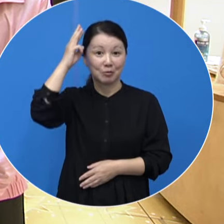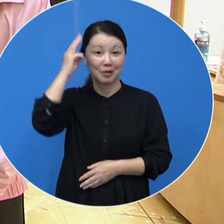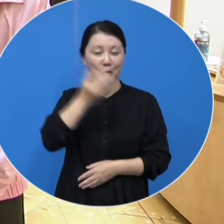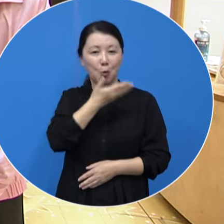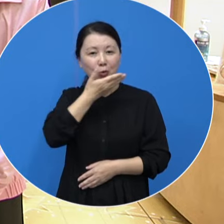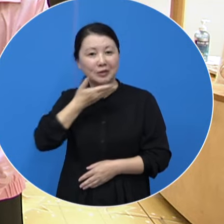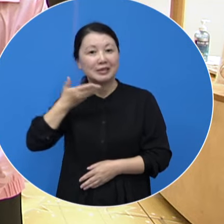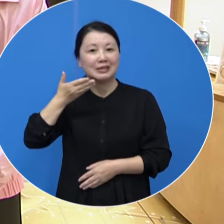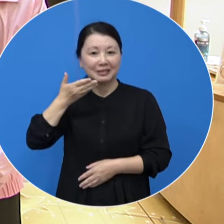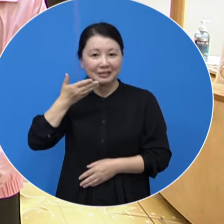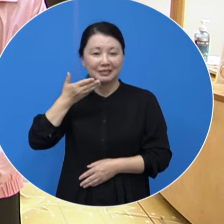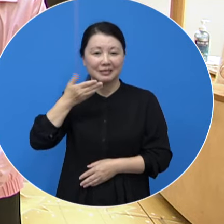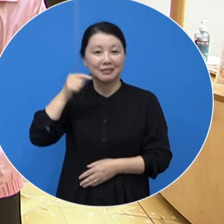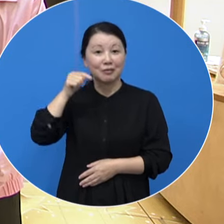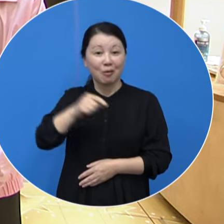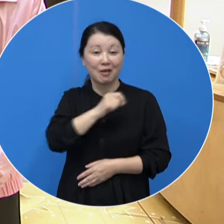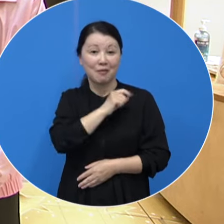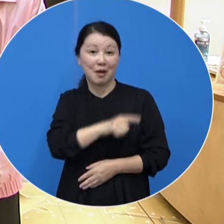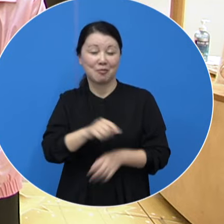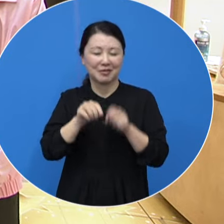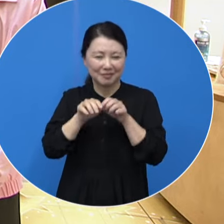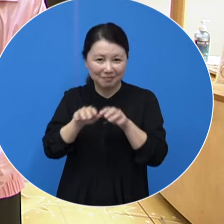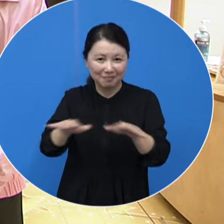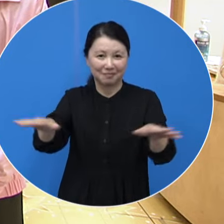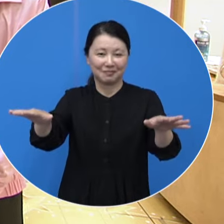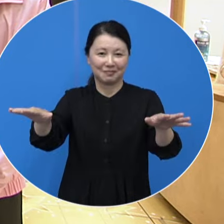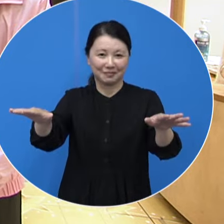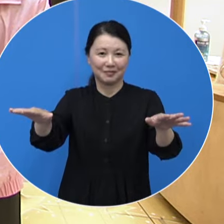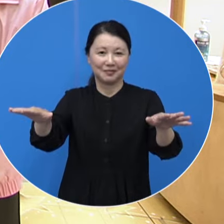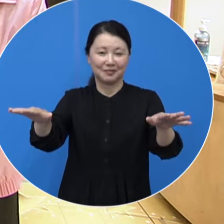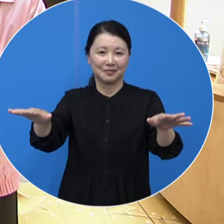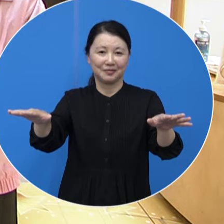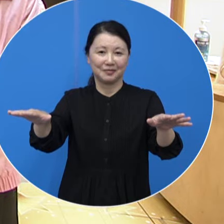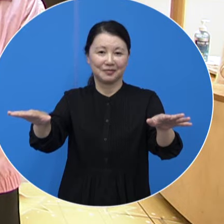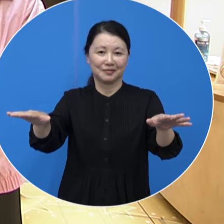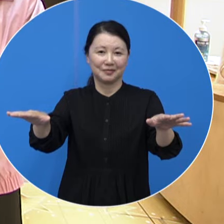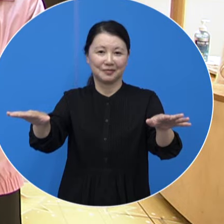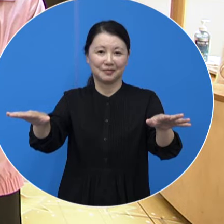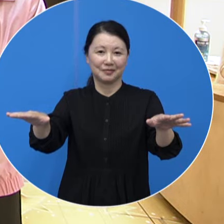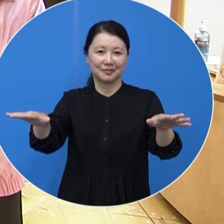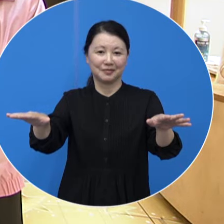からも鹿児島の美味しいものを前向きに PR していきます。